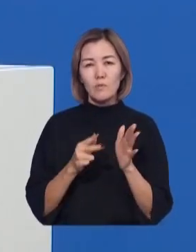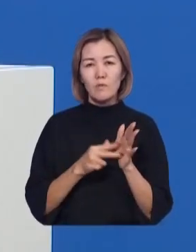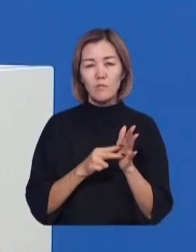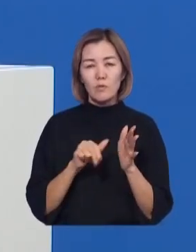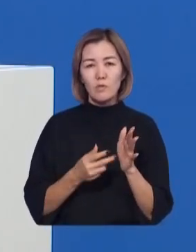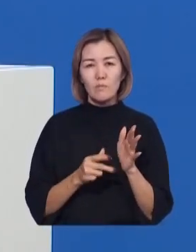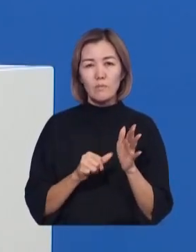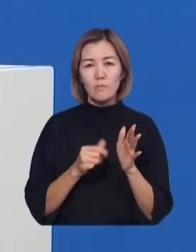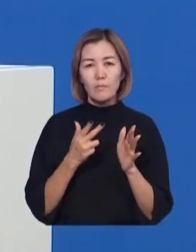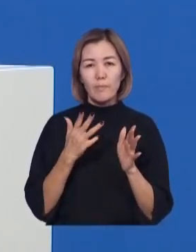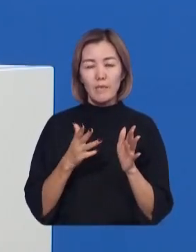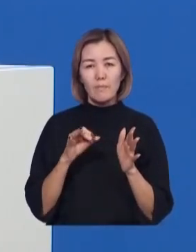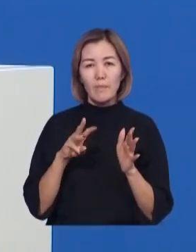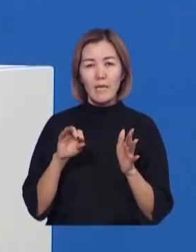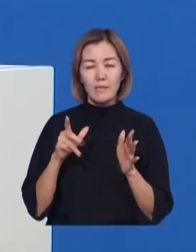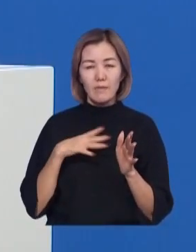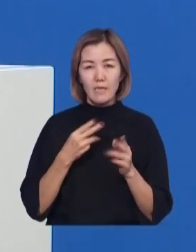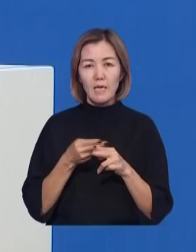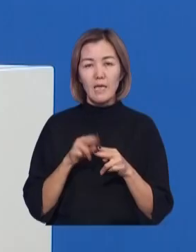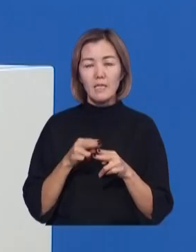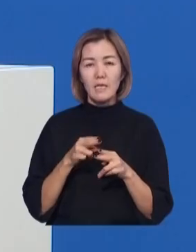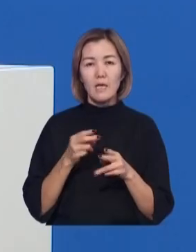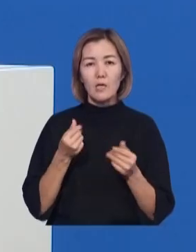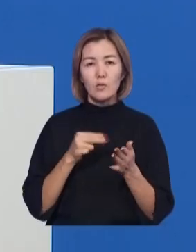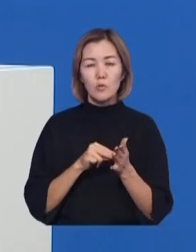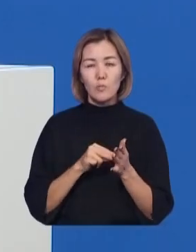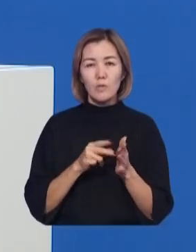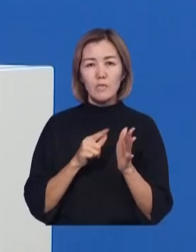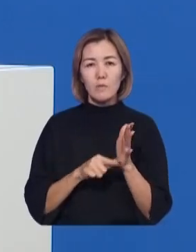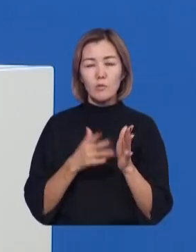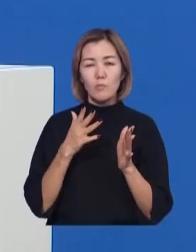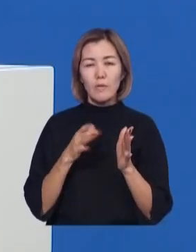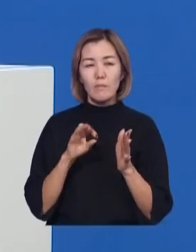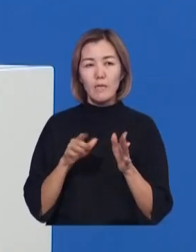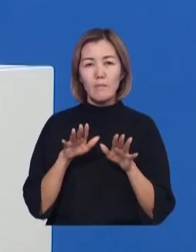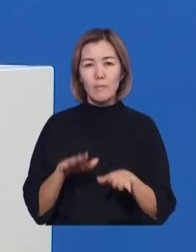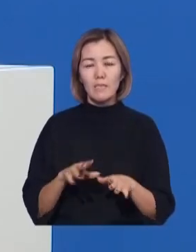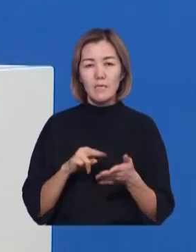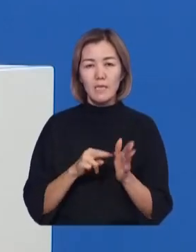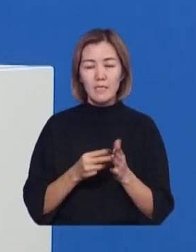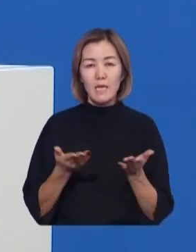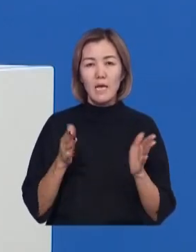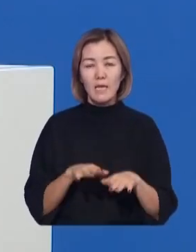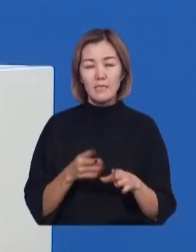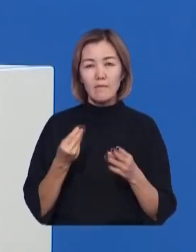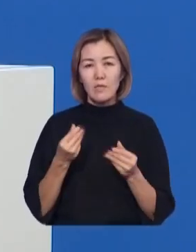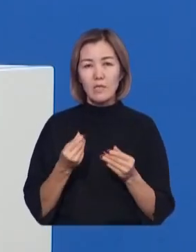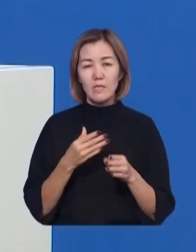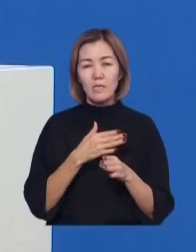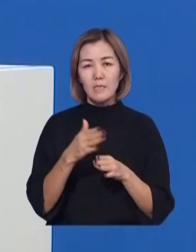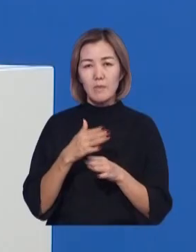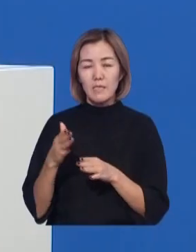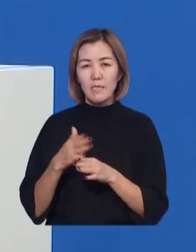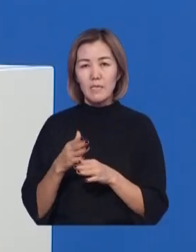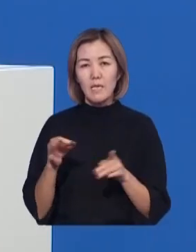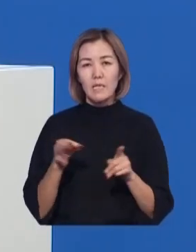8865 млрд тенге из этой суммы 705 млрд доля местной казны оставшиеся средства распределены